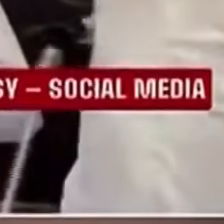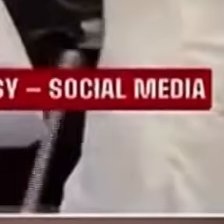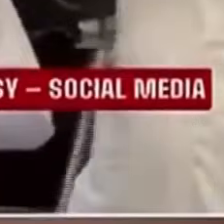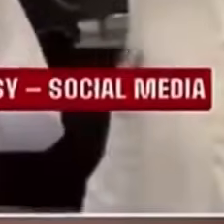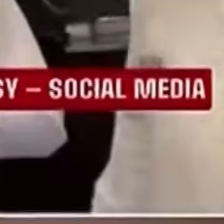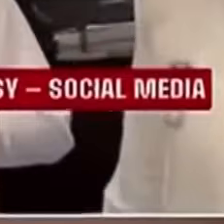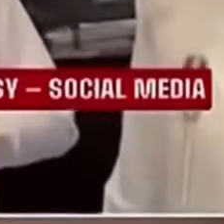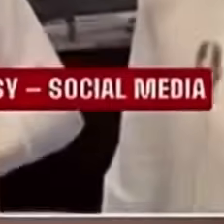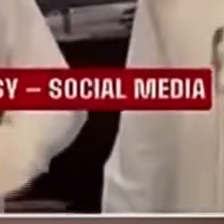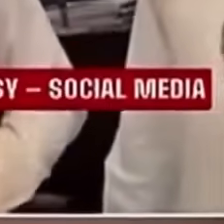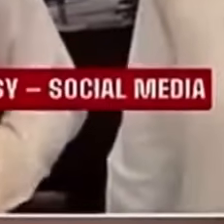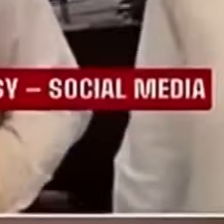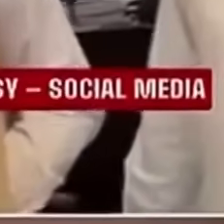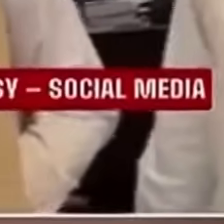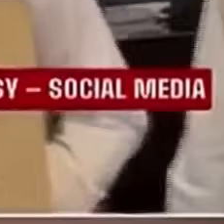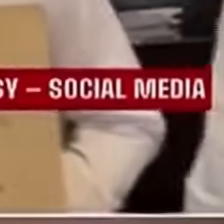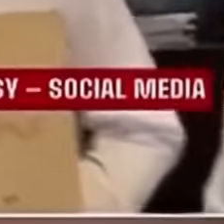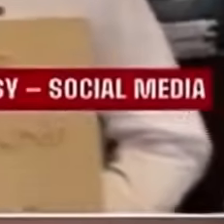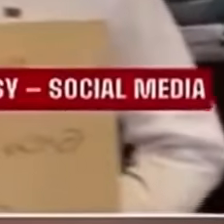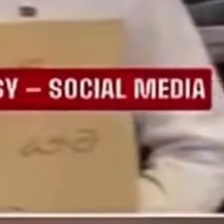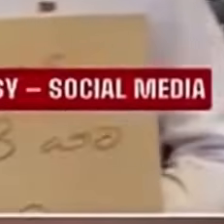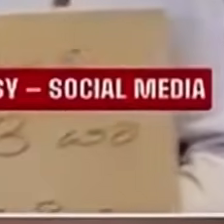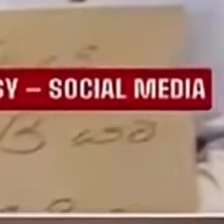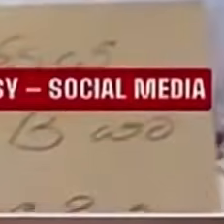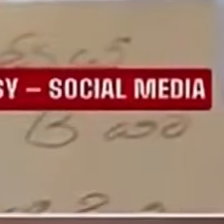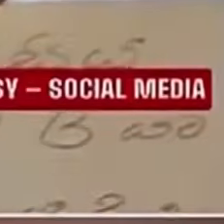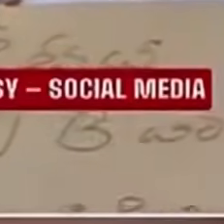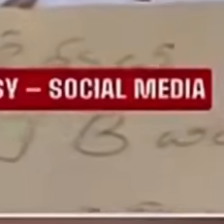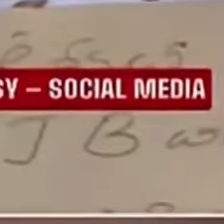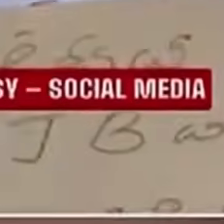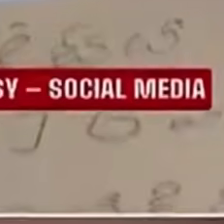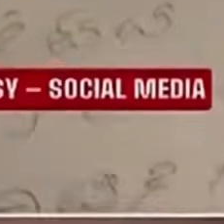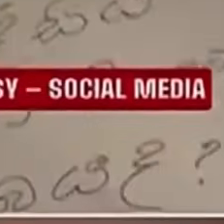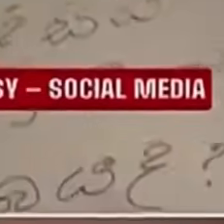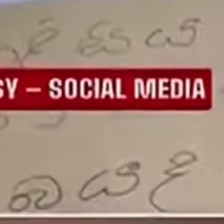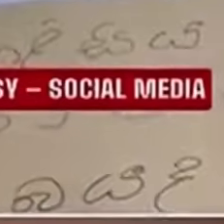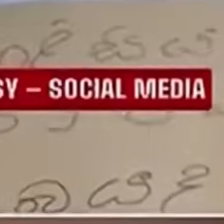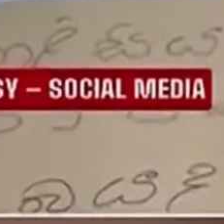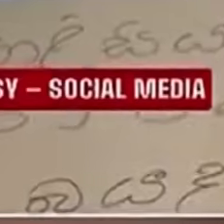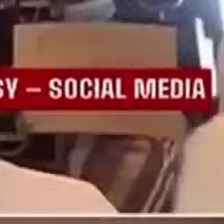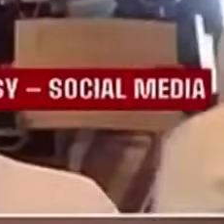පිරෙන්න ආණ්ඩු එලවන්න සෙනග ගේන්න කටයුතු